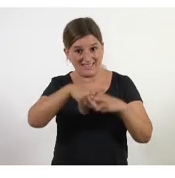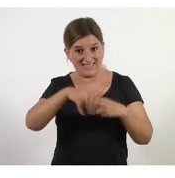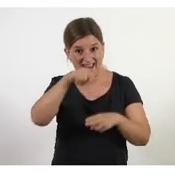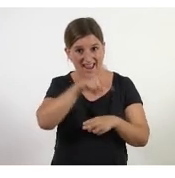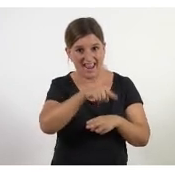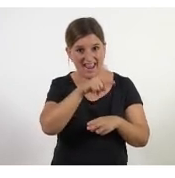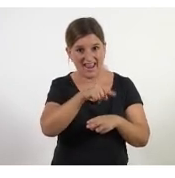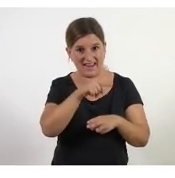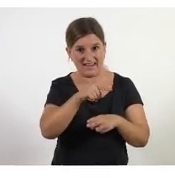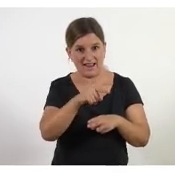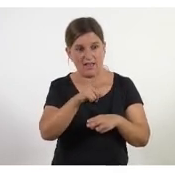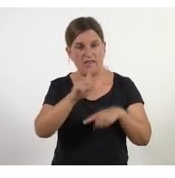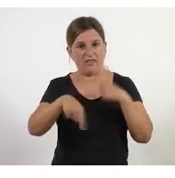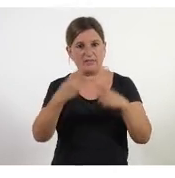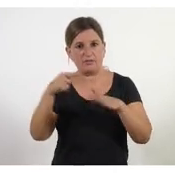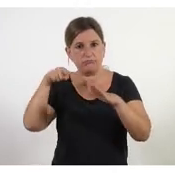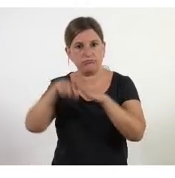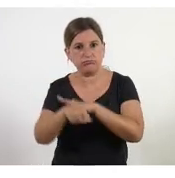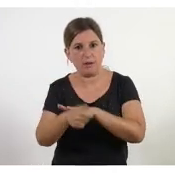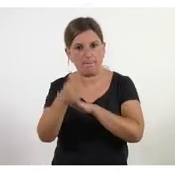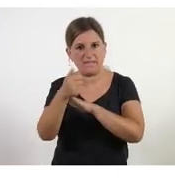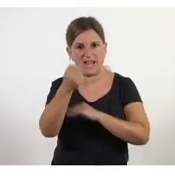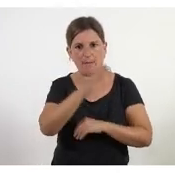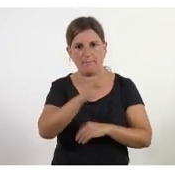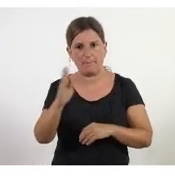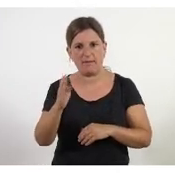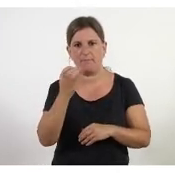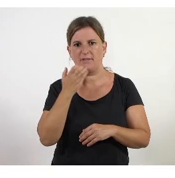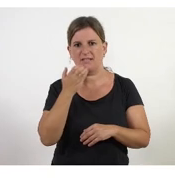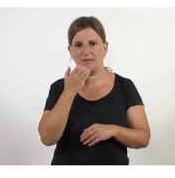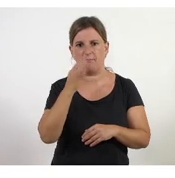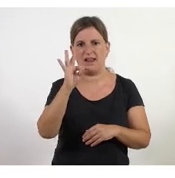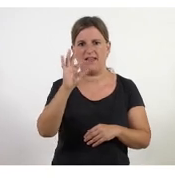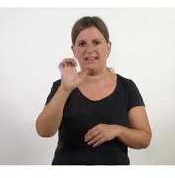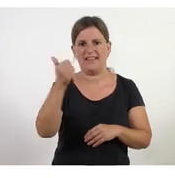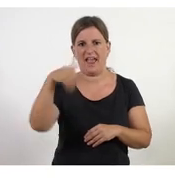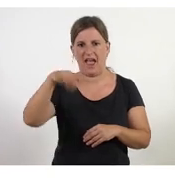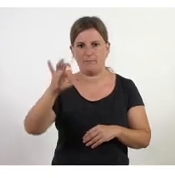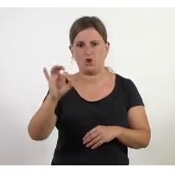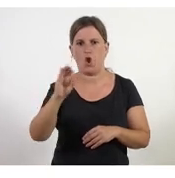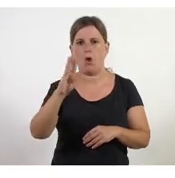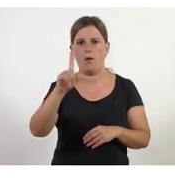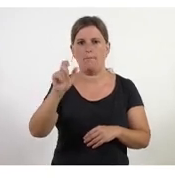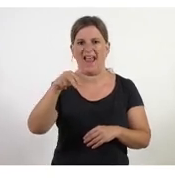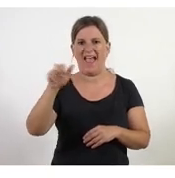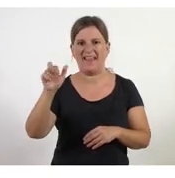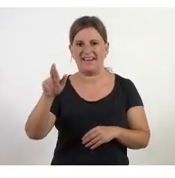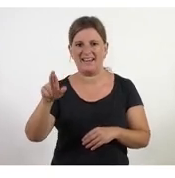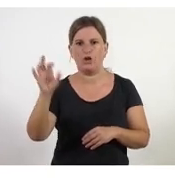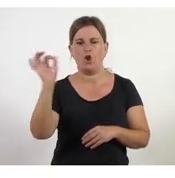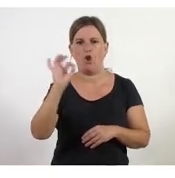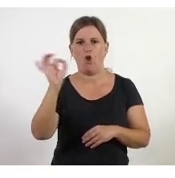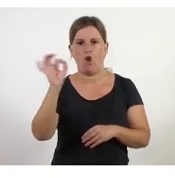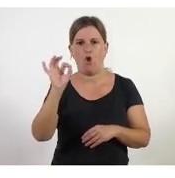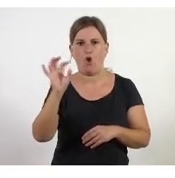sobretot, aprofundir en segons quin tipus d'aplicacions, com pot ser la de Teams o la de Planner o la Sana que hem